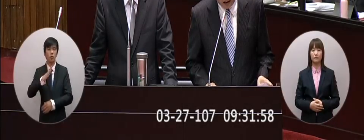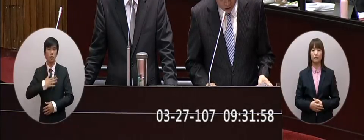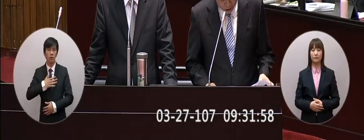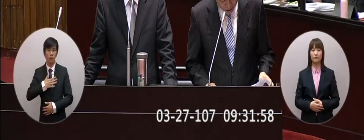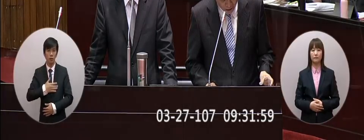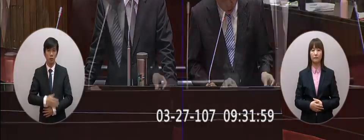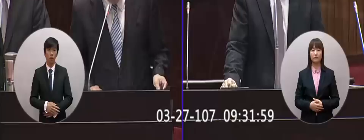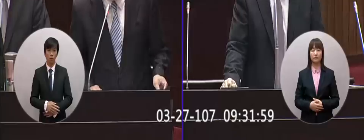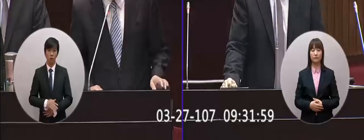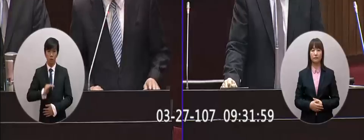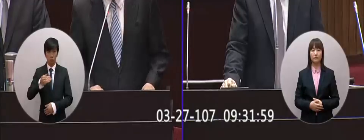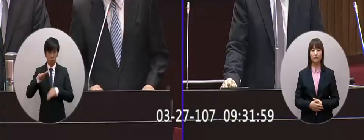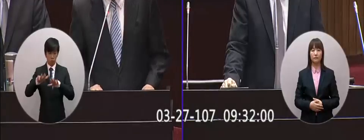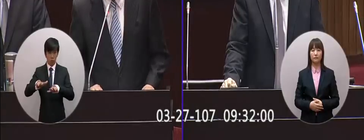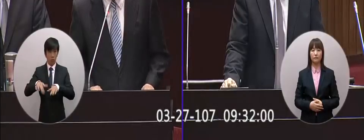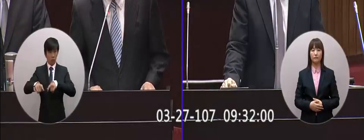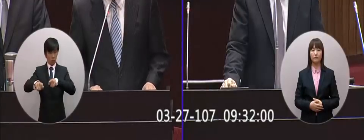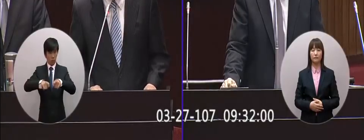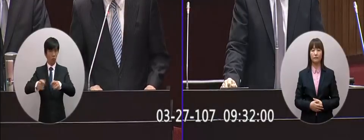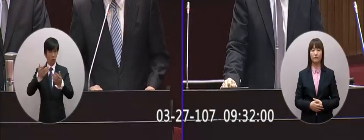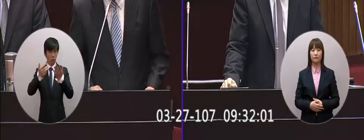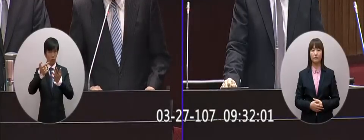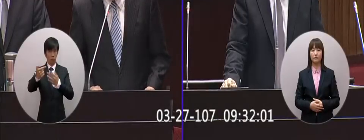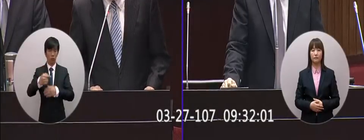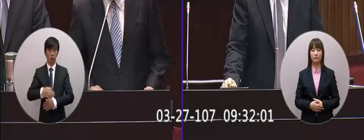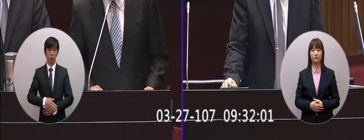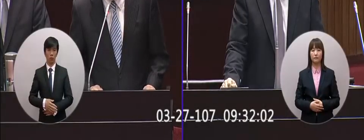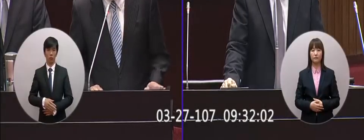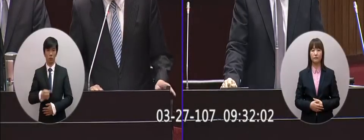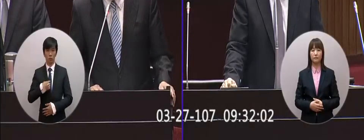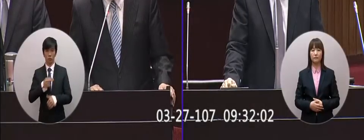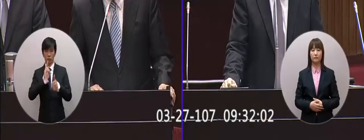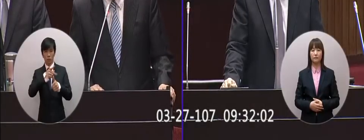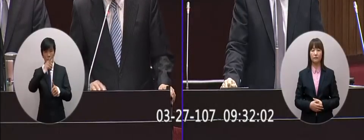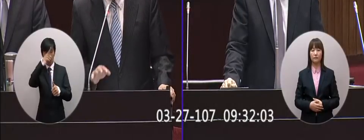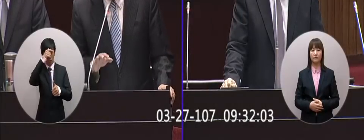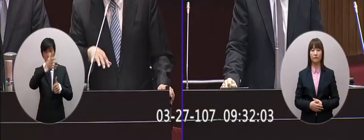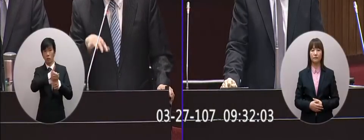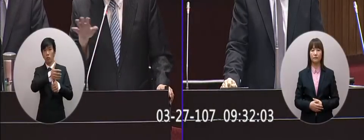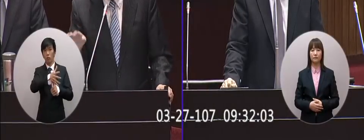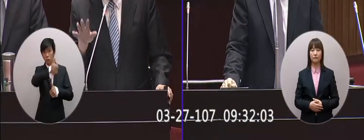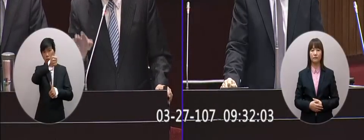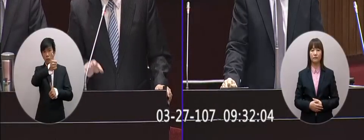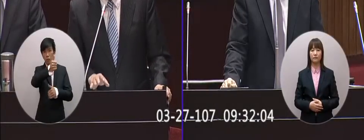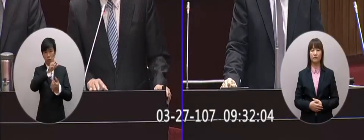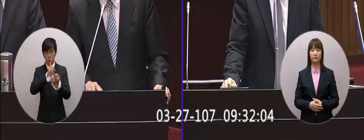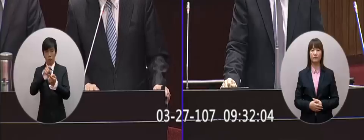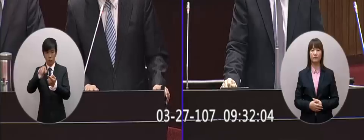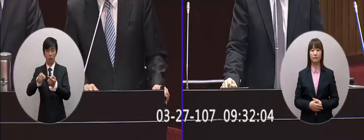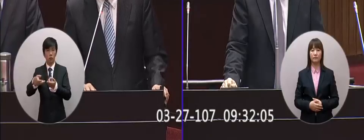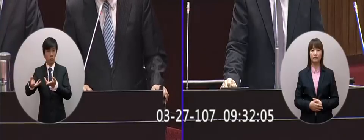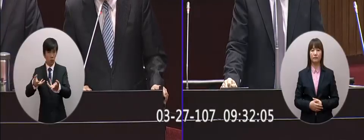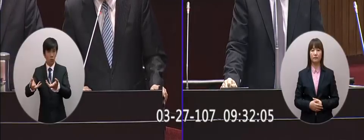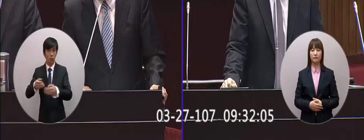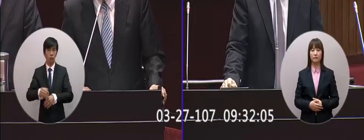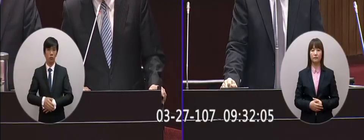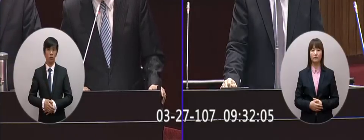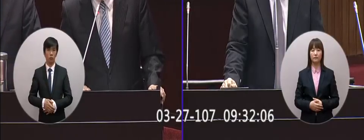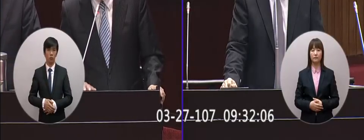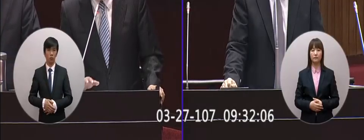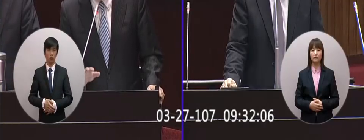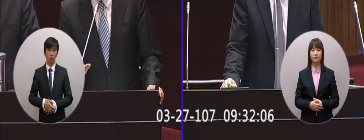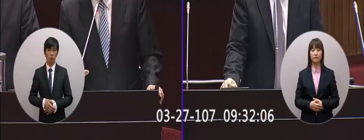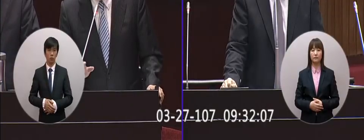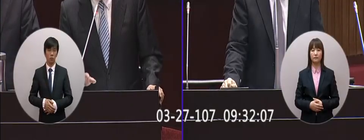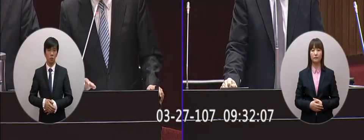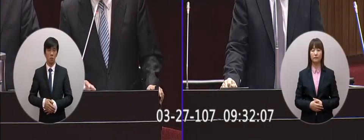策也已经非常确定了。我已经要求黄署长对于我们在整个运作上面，应该来做